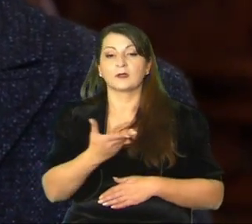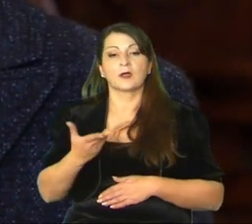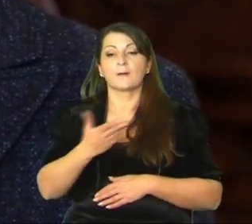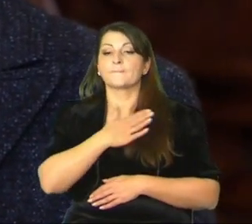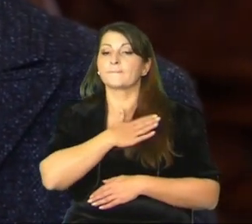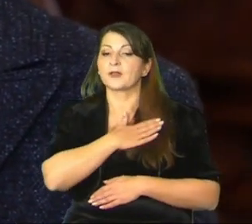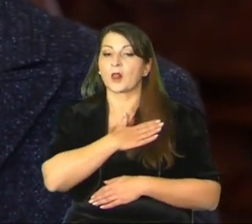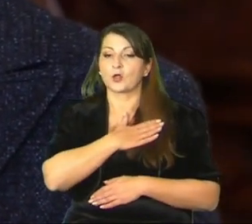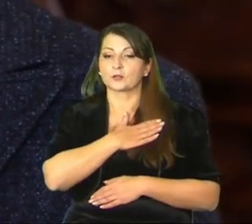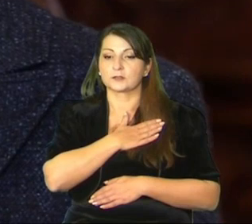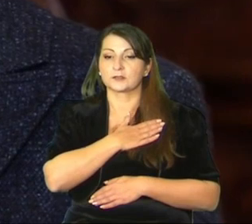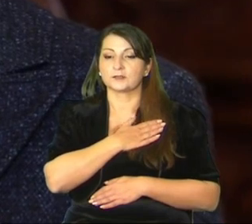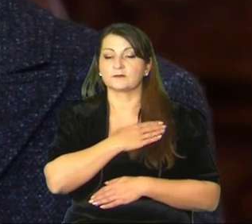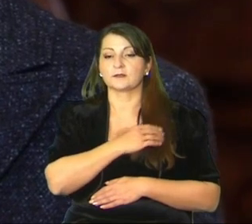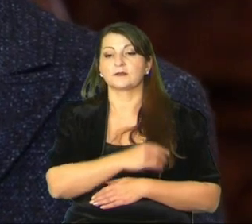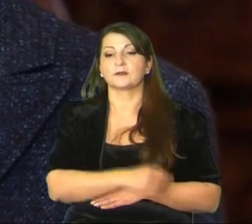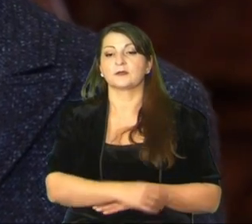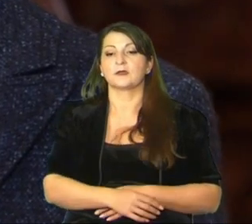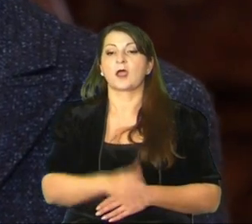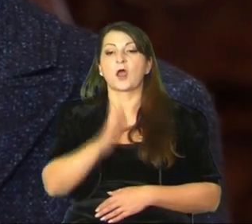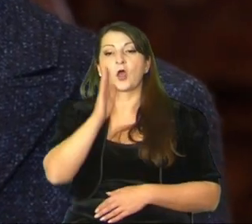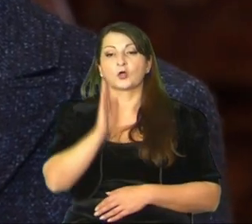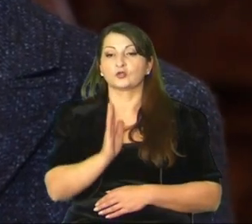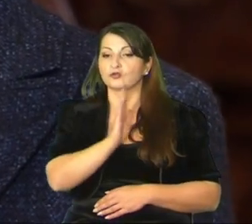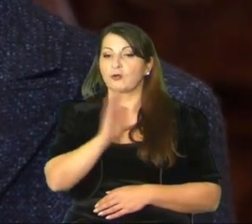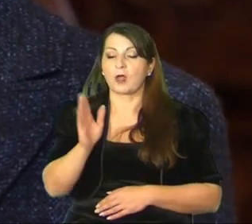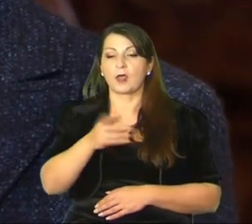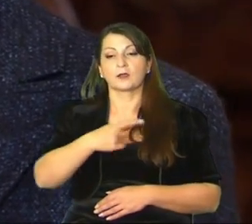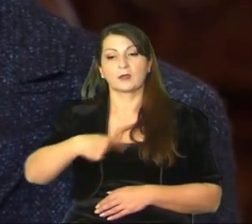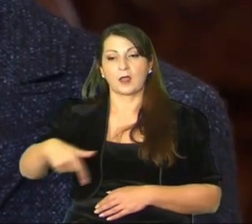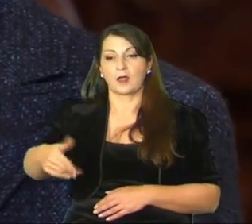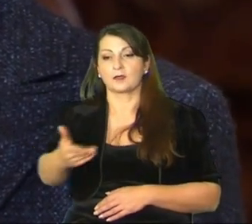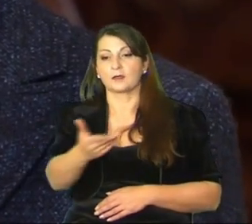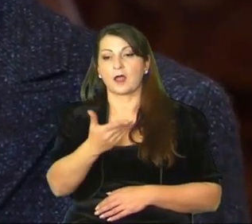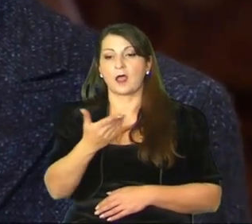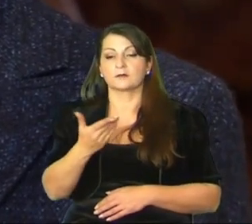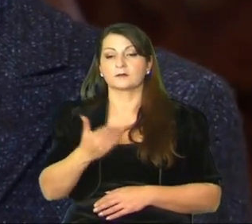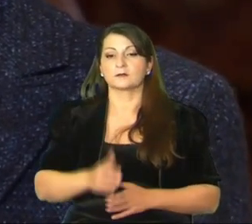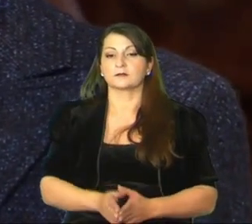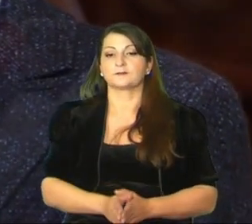milostivý a žehnaj nás.